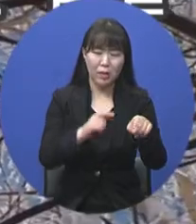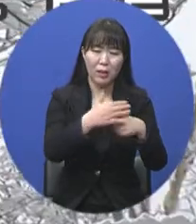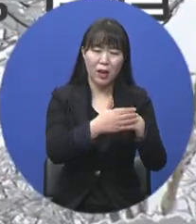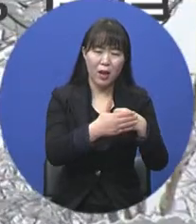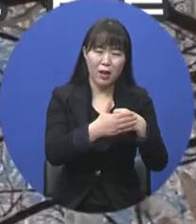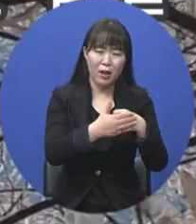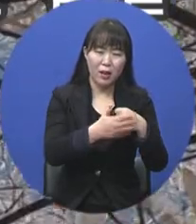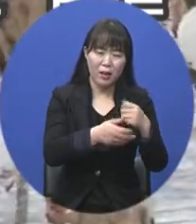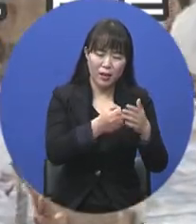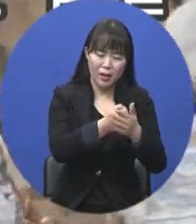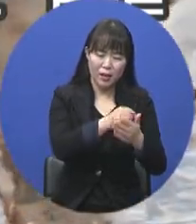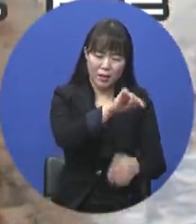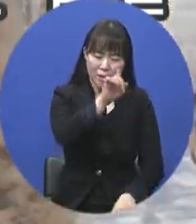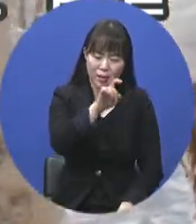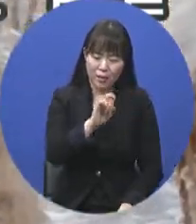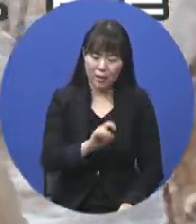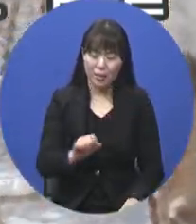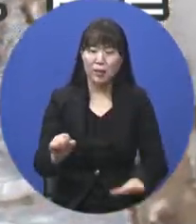wr